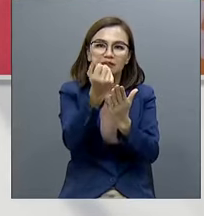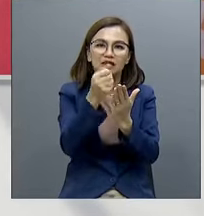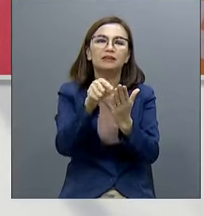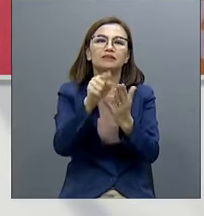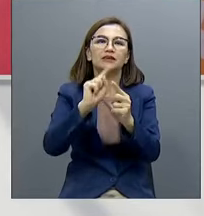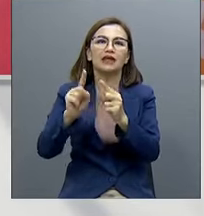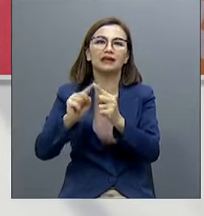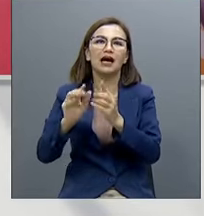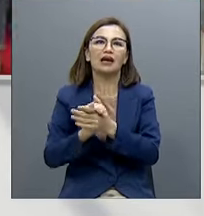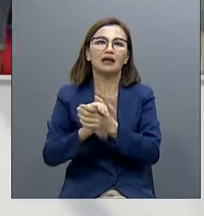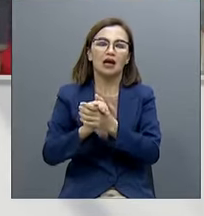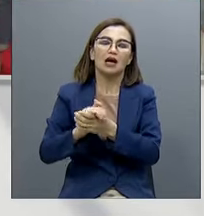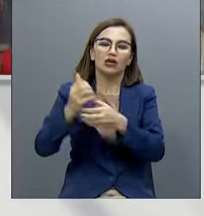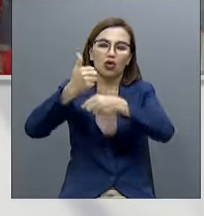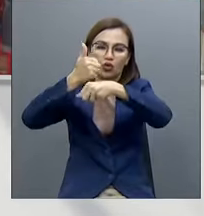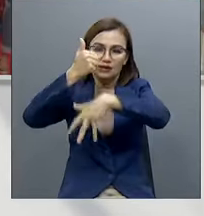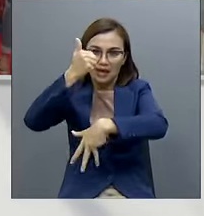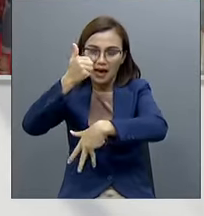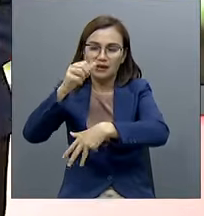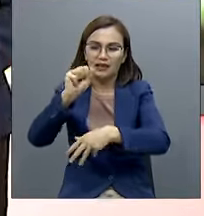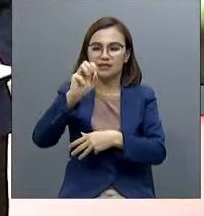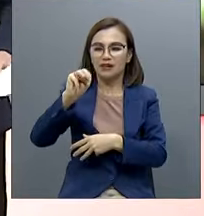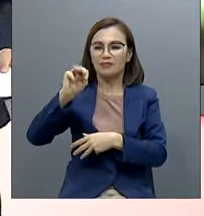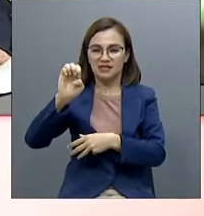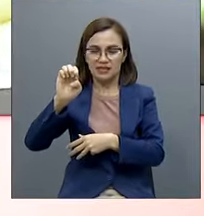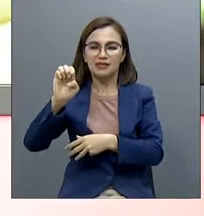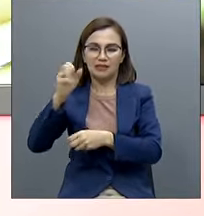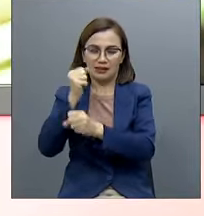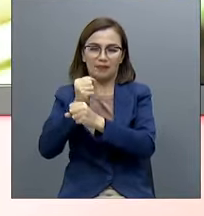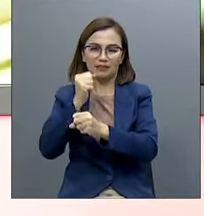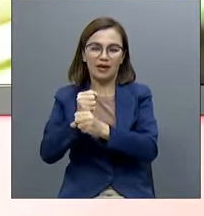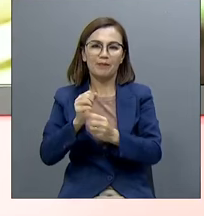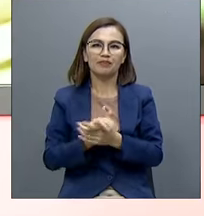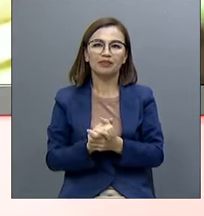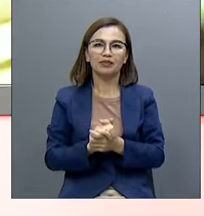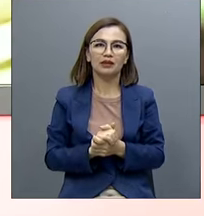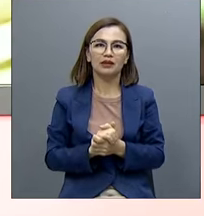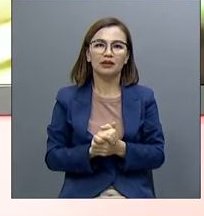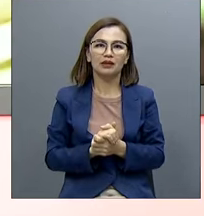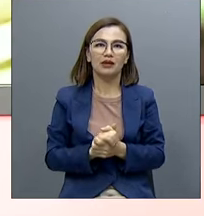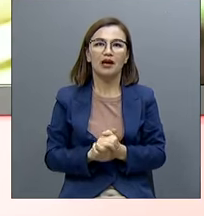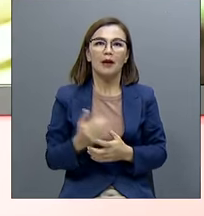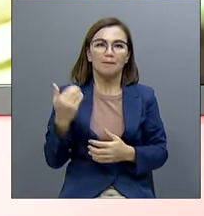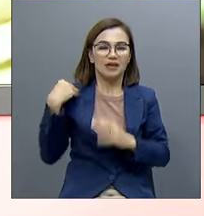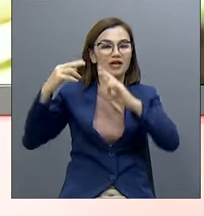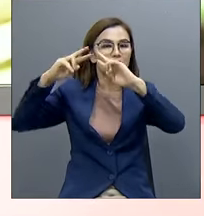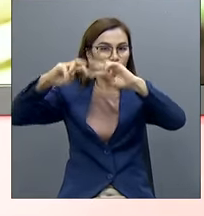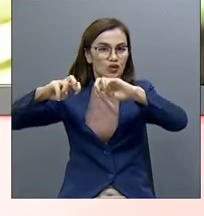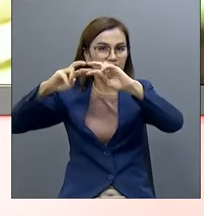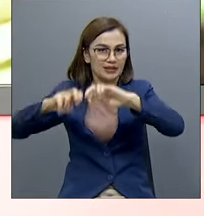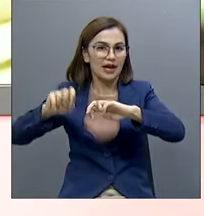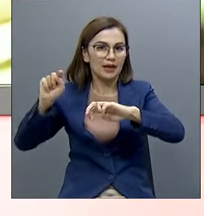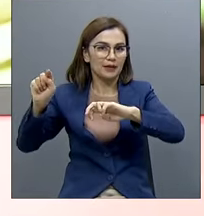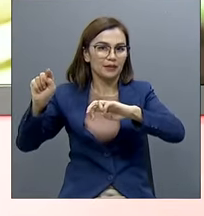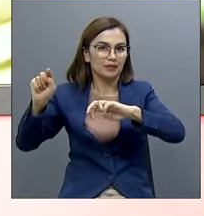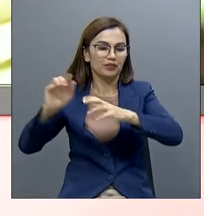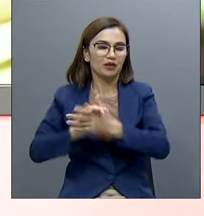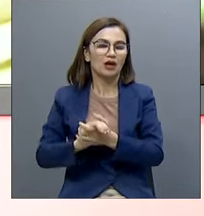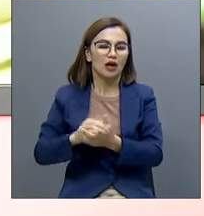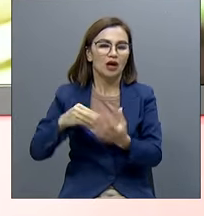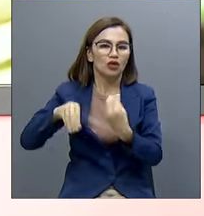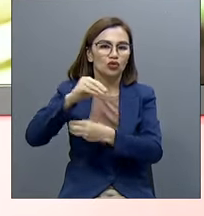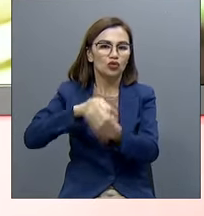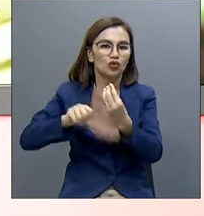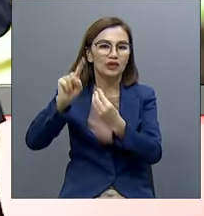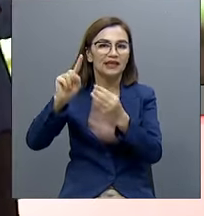โครงสร้างหนี้ธุรกิจ smeเป็นต้นค่ะทีนี้ทางด้านของ kkpรีเสิร์ชค่ะมีการของกลุ่มธุรกิจการเงินเกียรตนาคิน